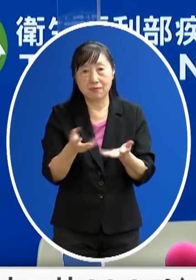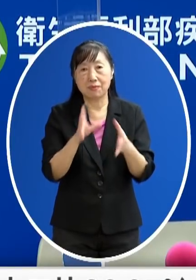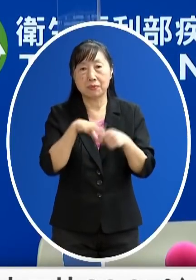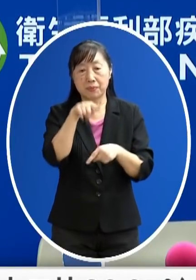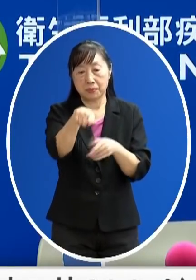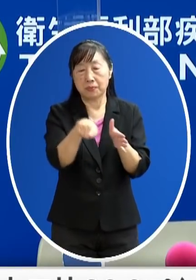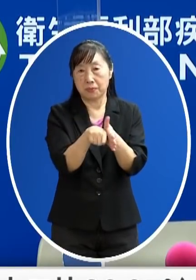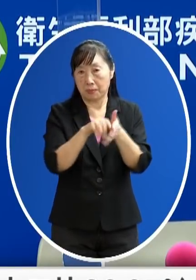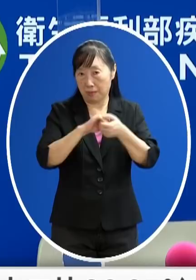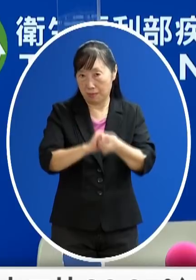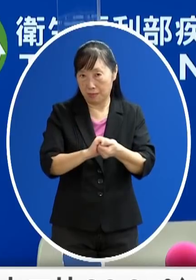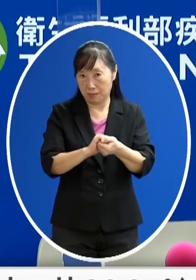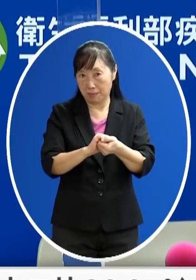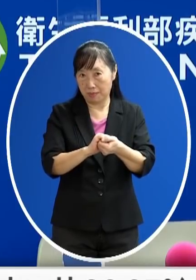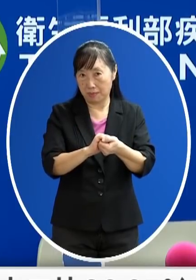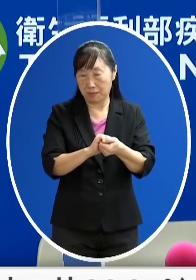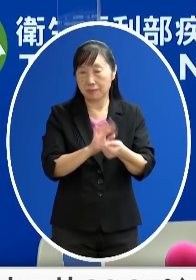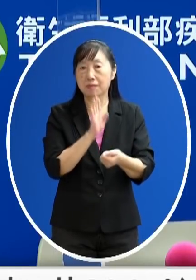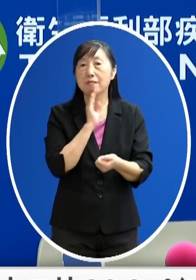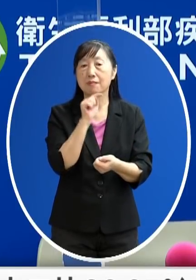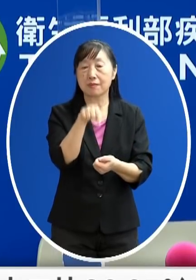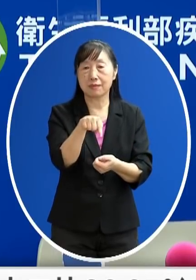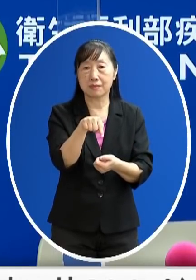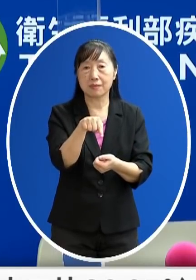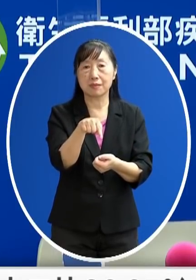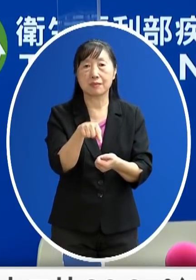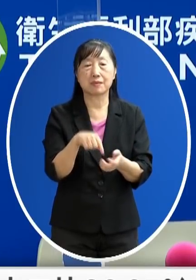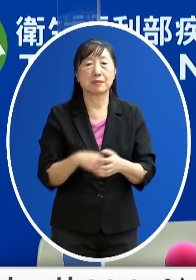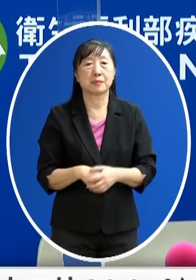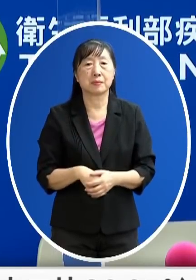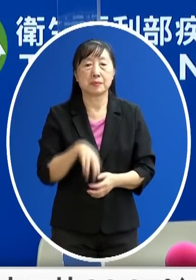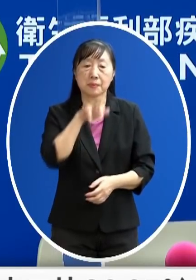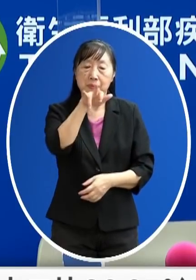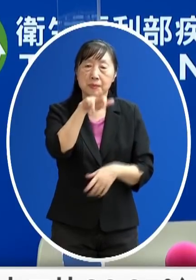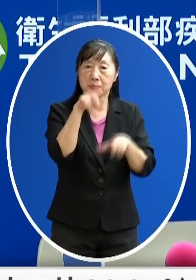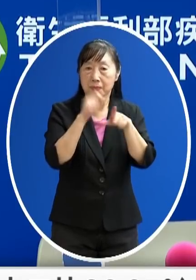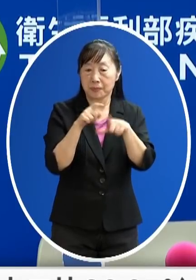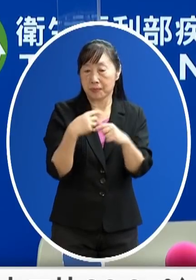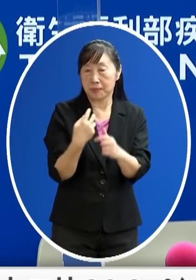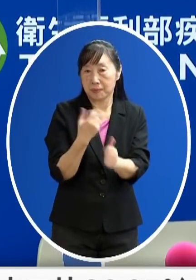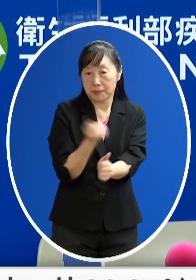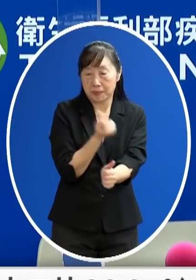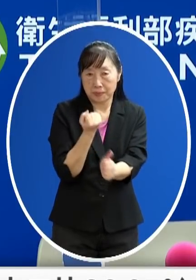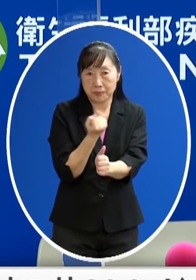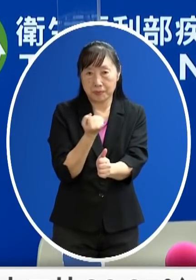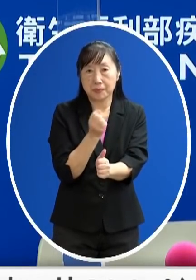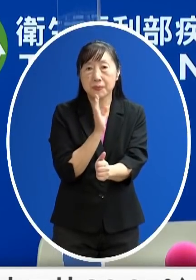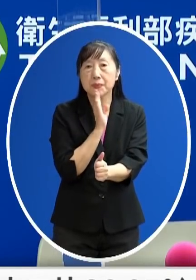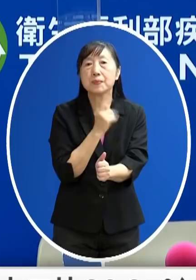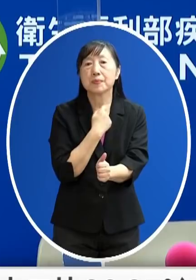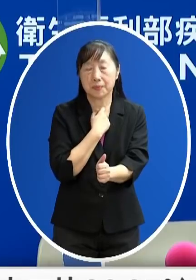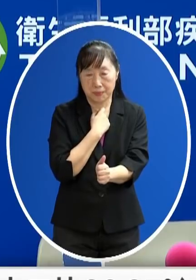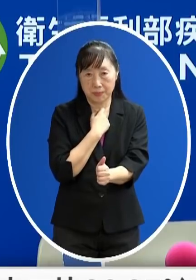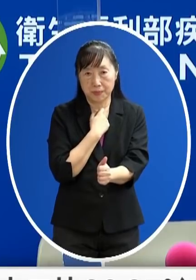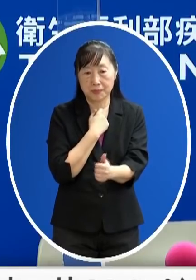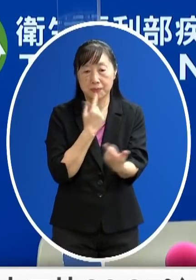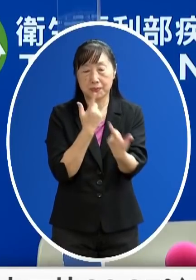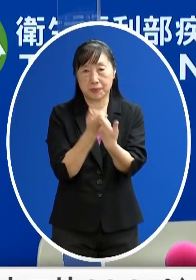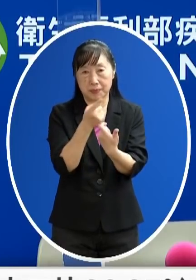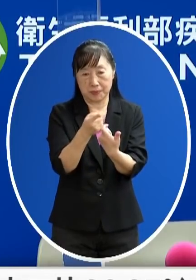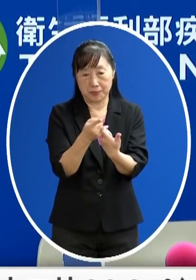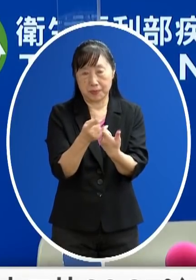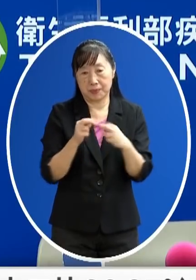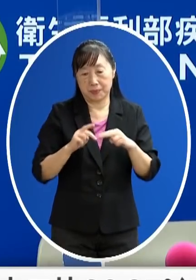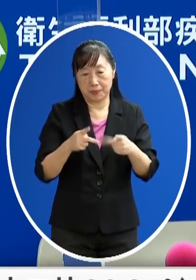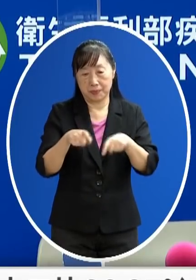就决定要把这个整个的航空公司的管理应该做一些有一些精进的